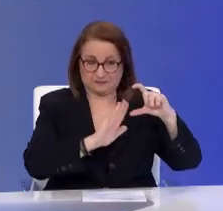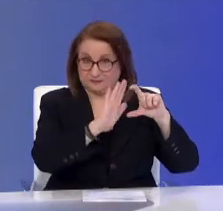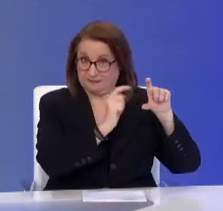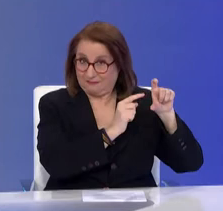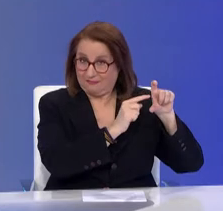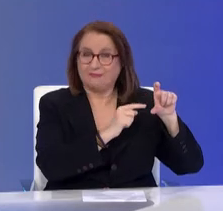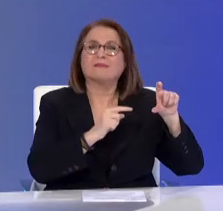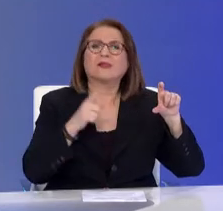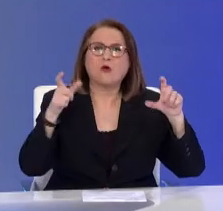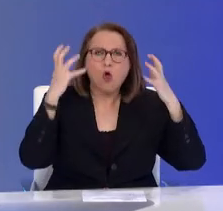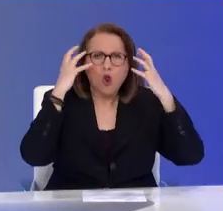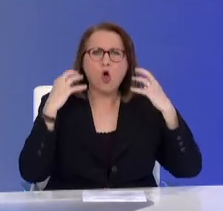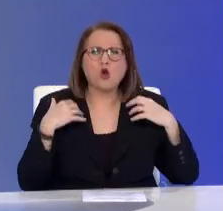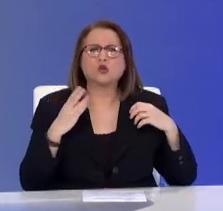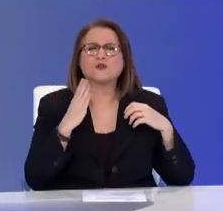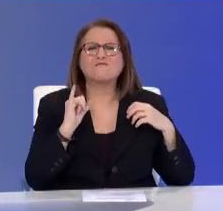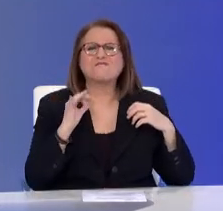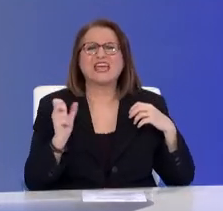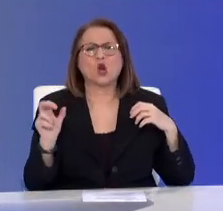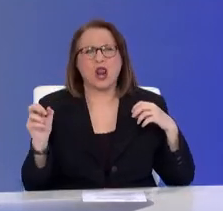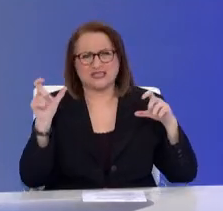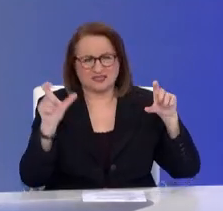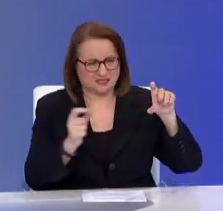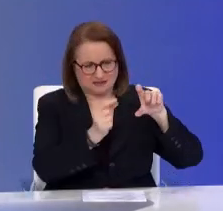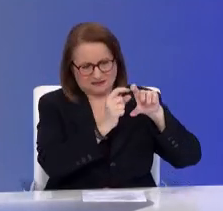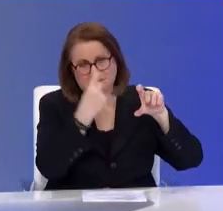η ομηρική